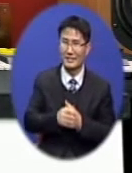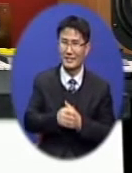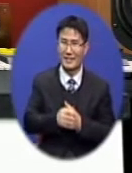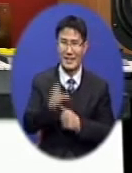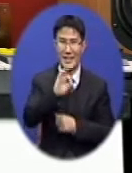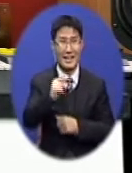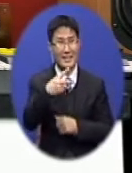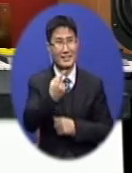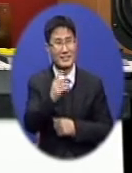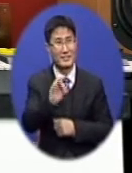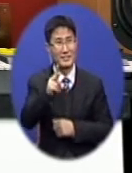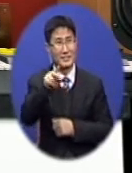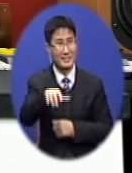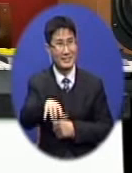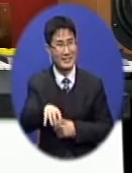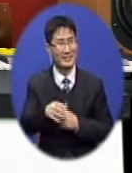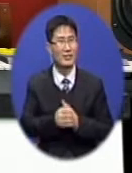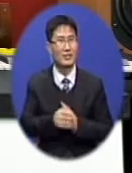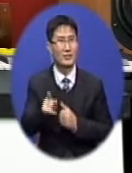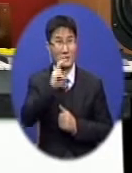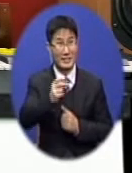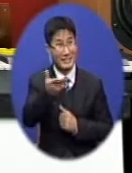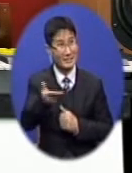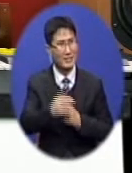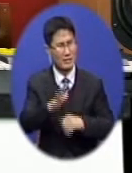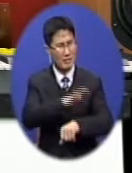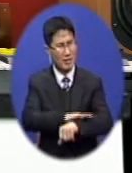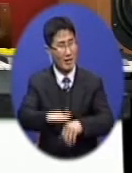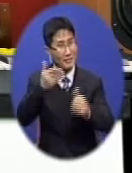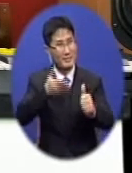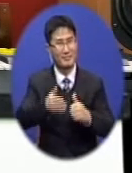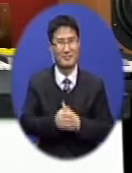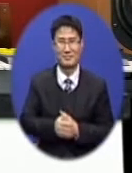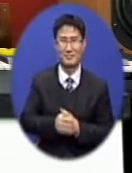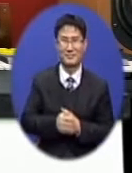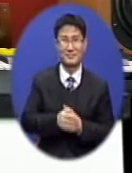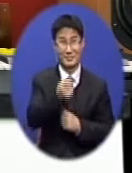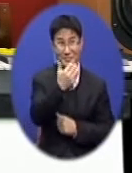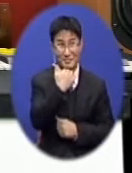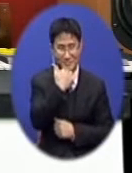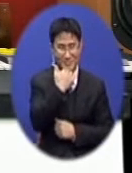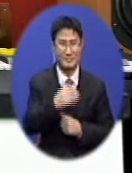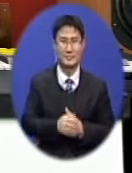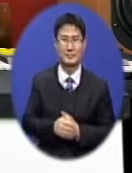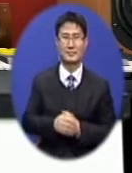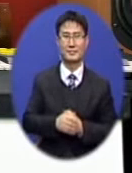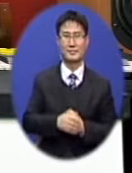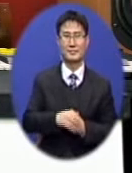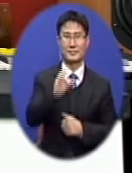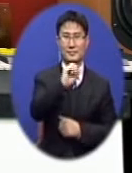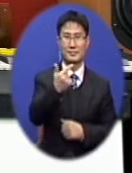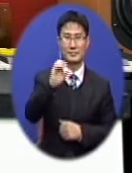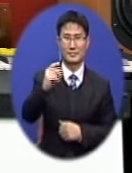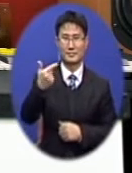자, 안동역에서 음악 들을 테니까요. 잘 불러주시기 바랍니다. 잠시 네. 기다려주세요. 네.